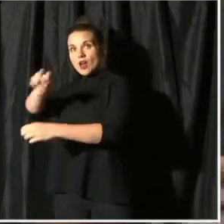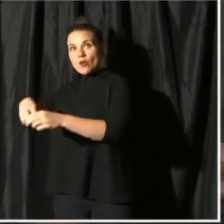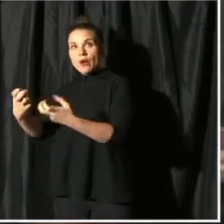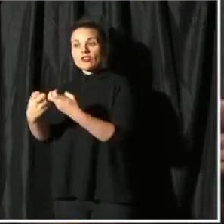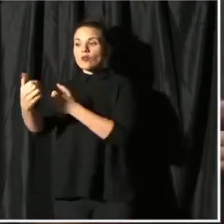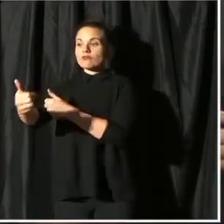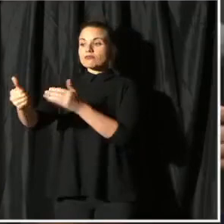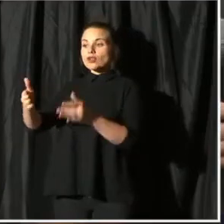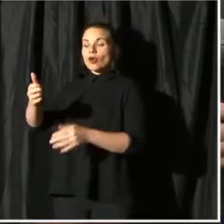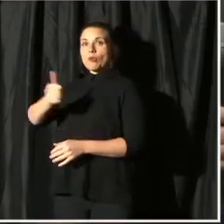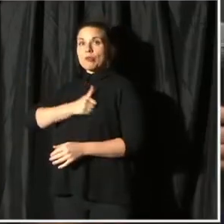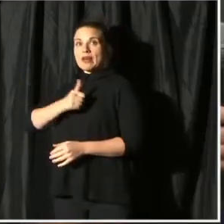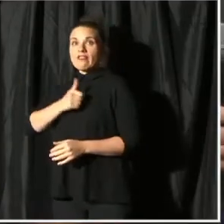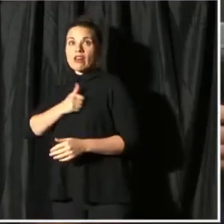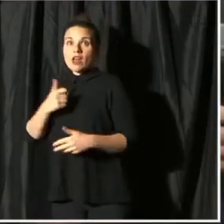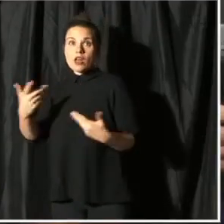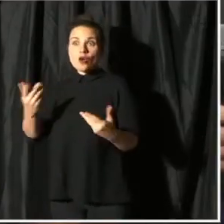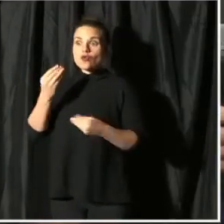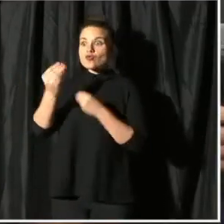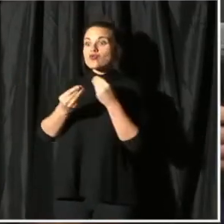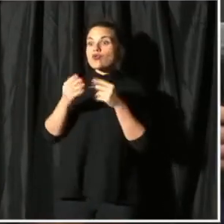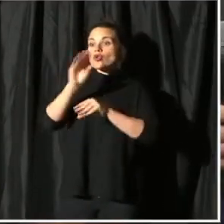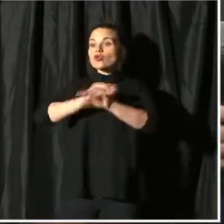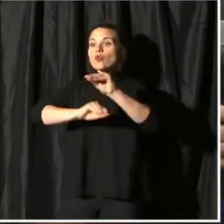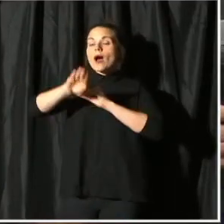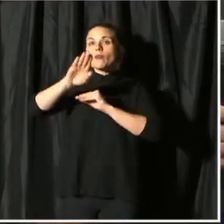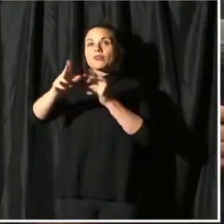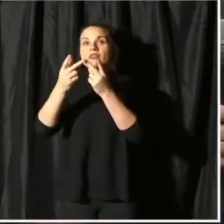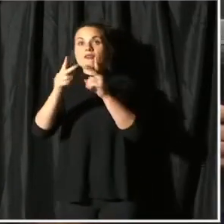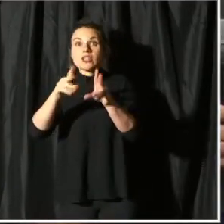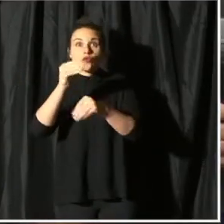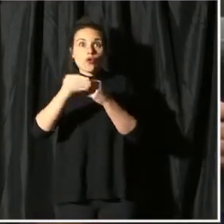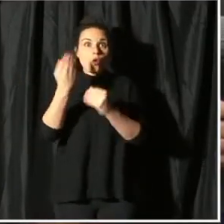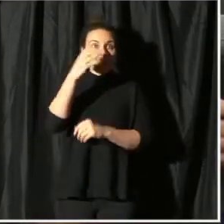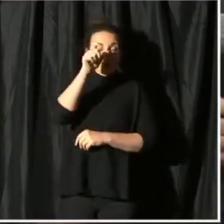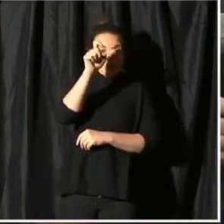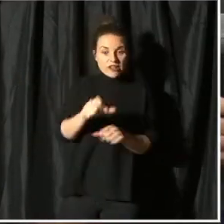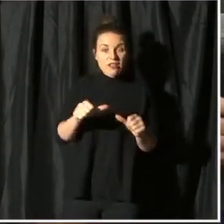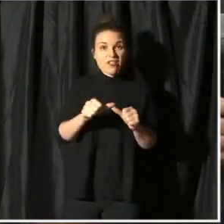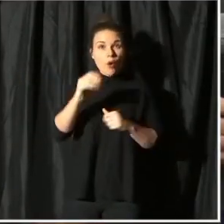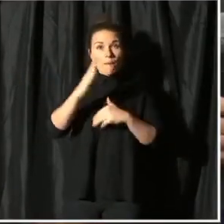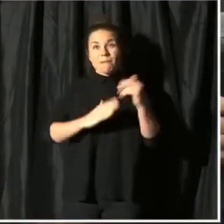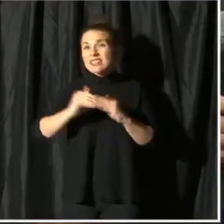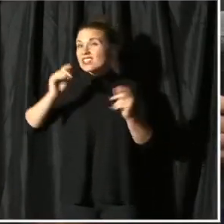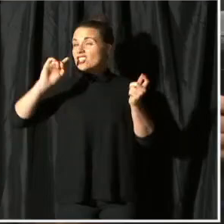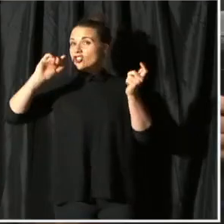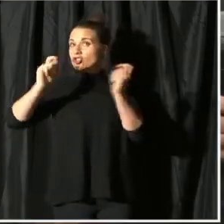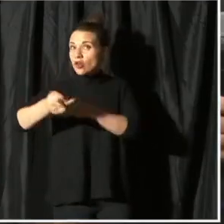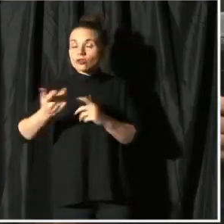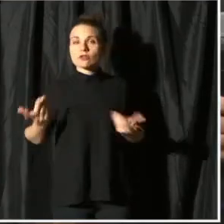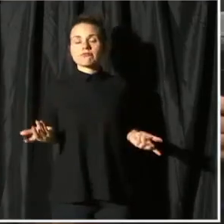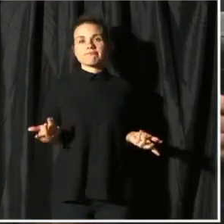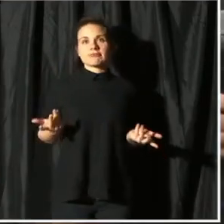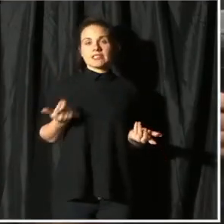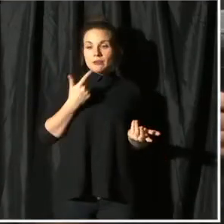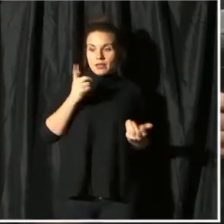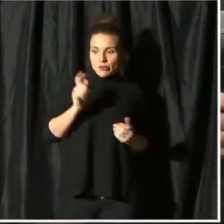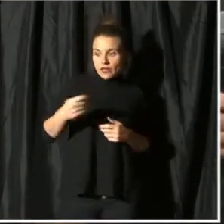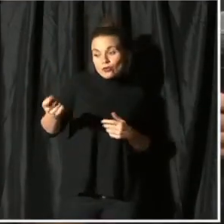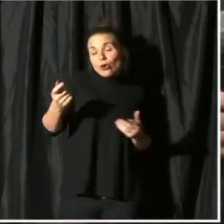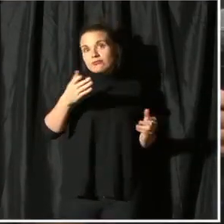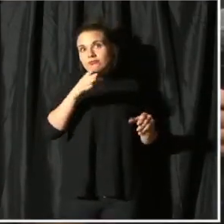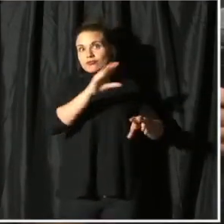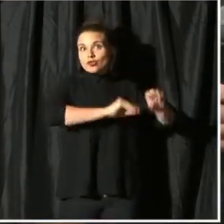privé certains sont partis sur des soins de ville d'autres ont changé de métier et le souci c'est que du coup les besoins de soins restent les mêmes il ya toujours